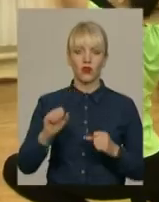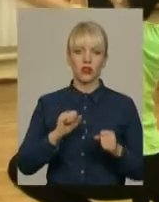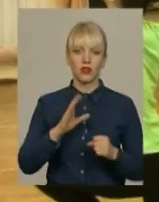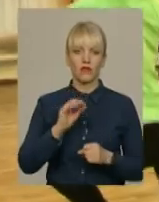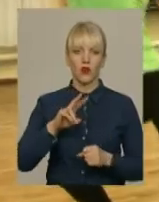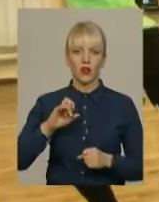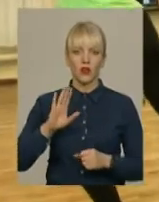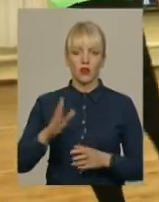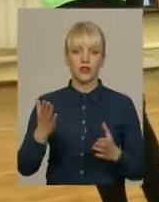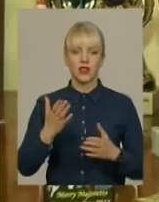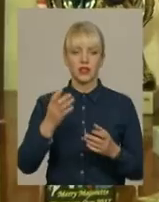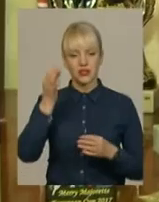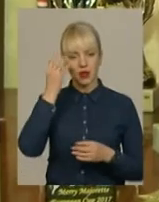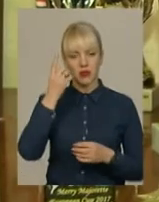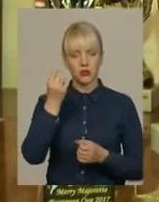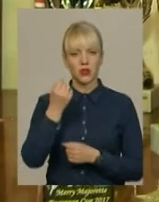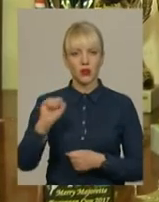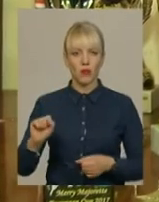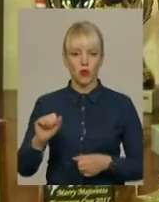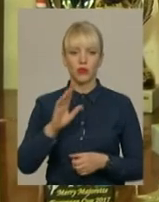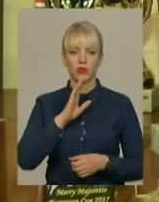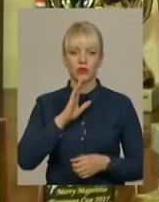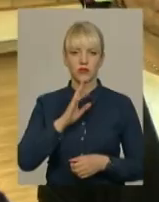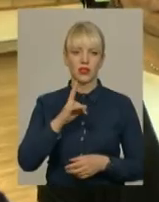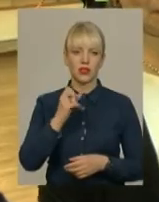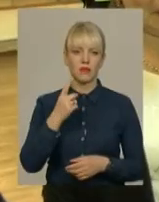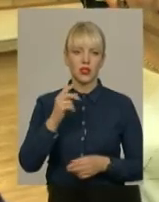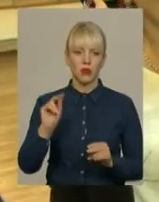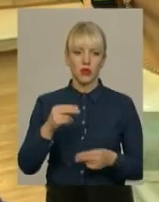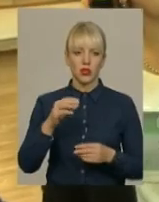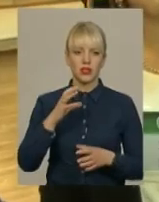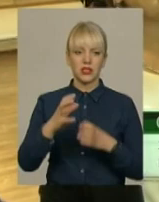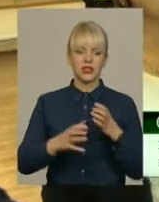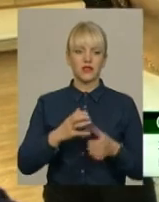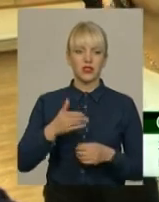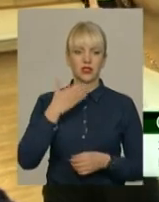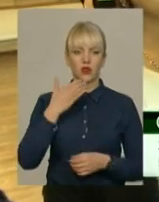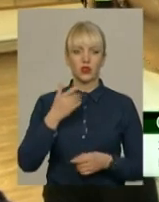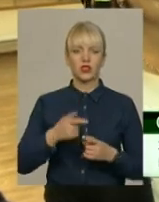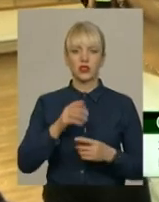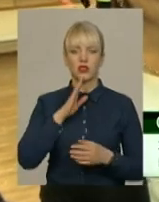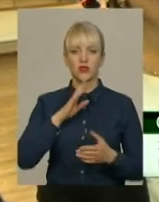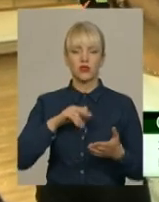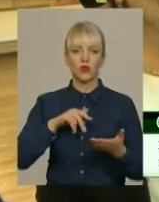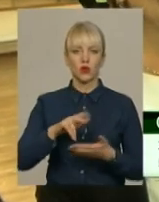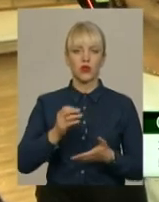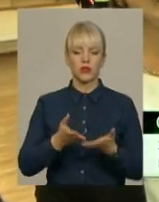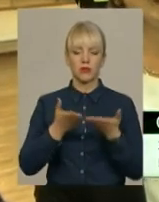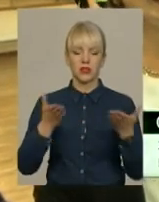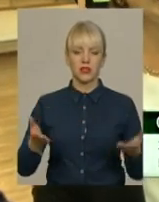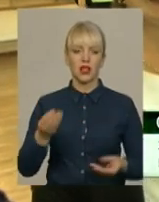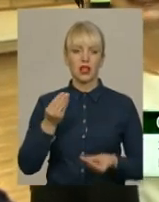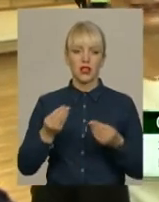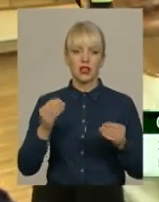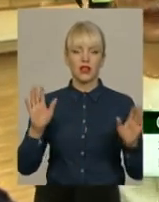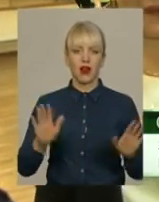який згадує першу перемогу вихованок на чемпіонаті світу в Угорщині. Виходять дівчатки на п'єдестал, грав гімн України, це дуже